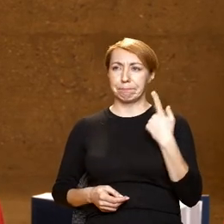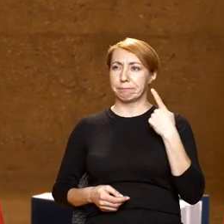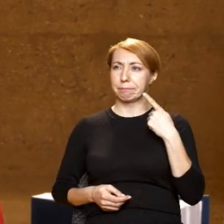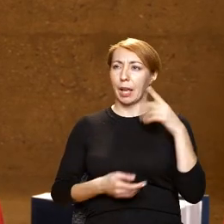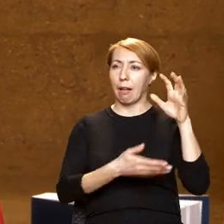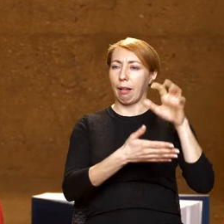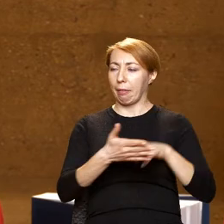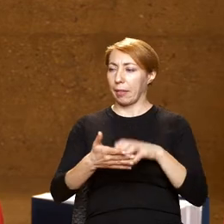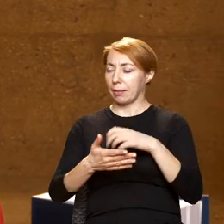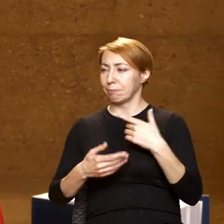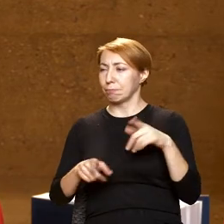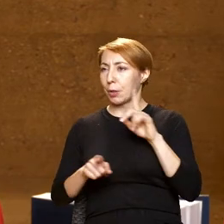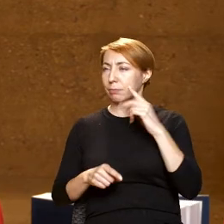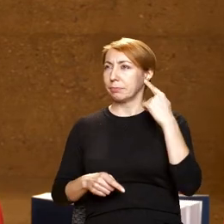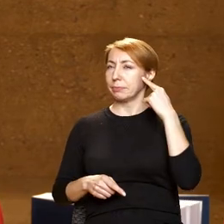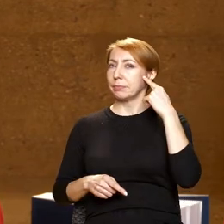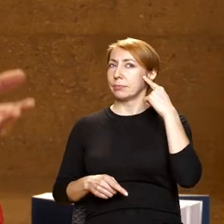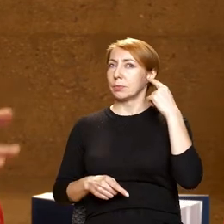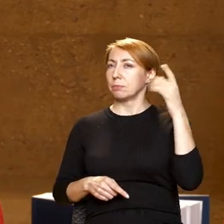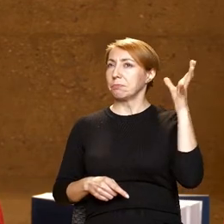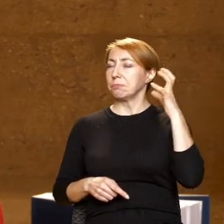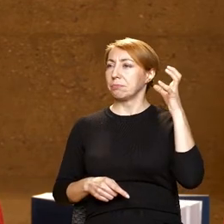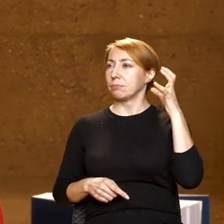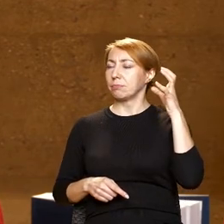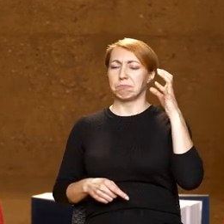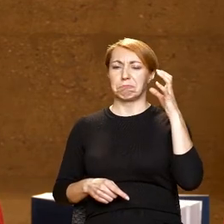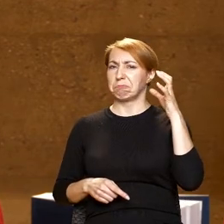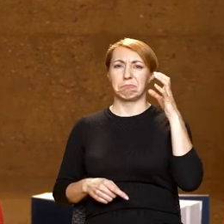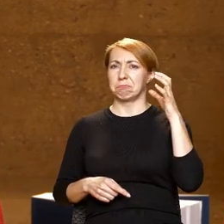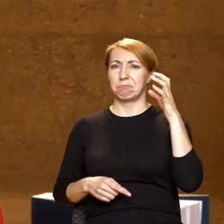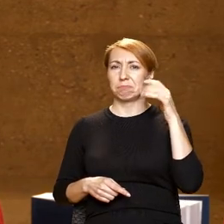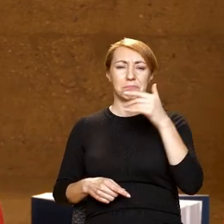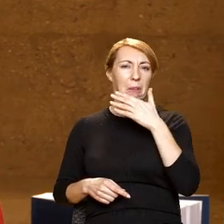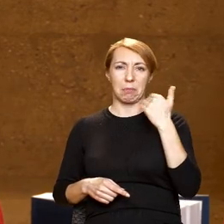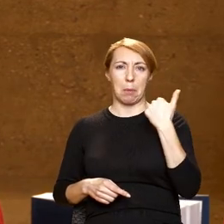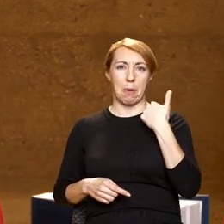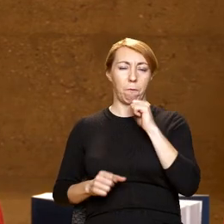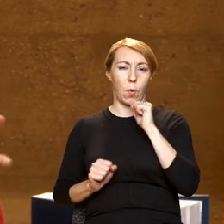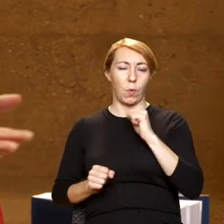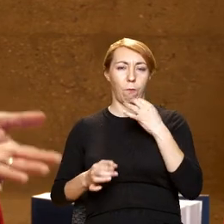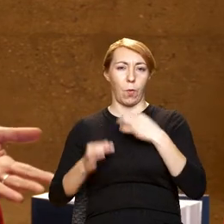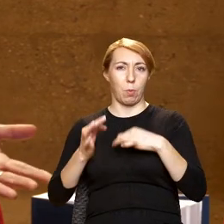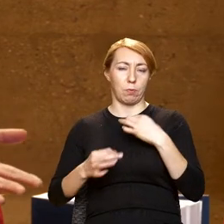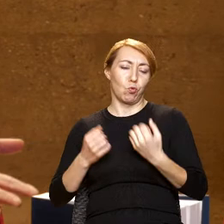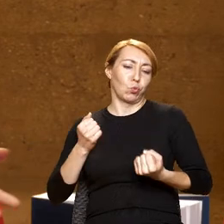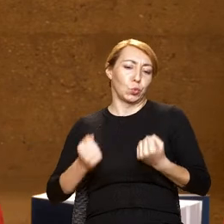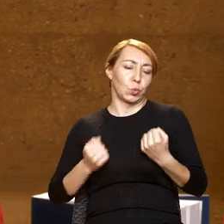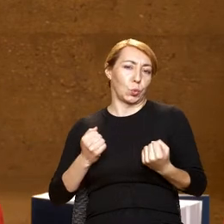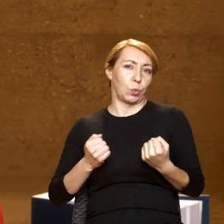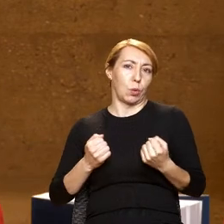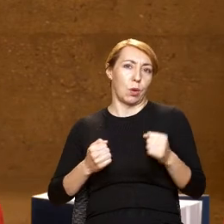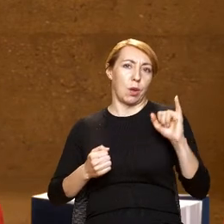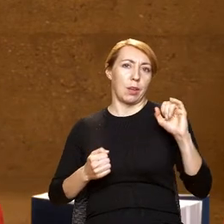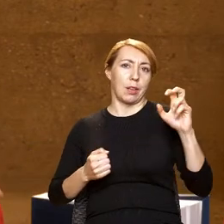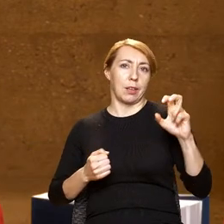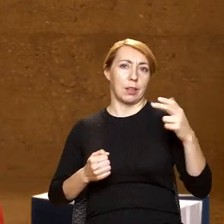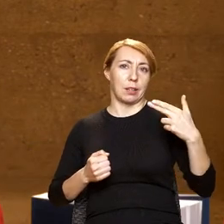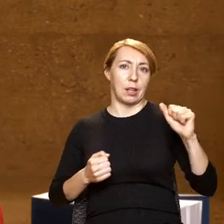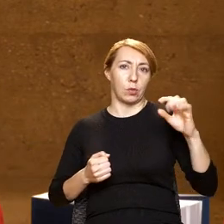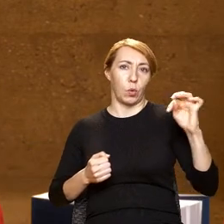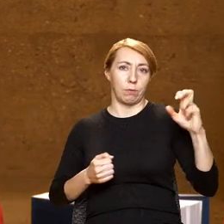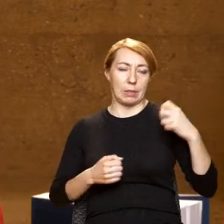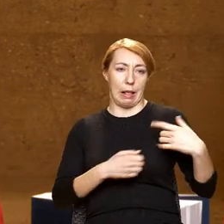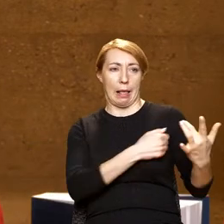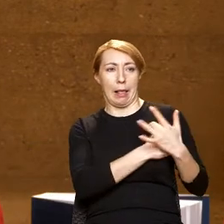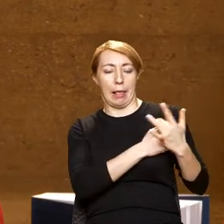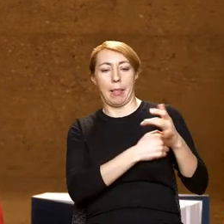tekst, który czytałam. I stwierdziłam, że już nie mam żadnych wątpliwości. Trudno Ignatowicz by mnie